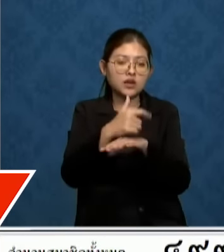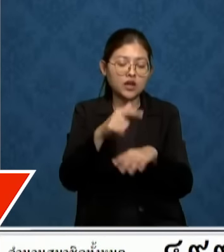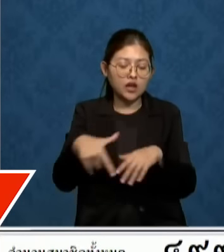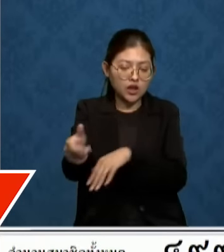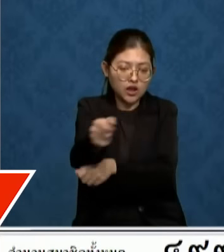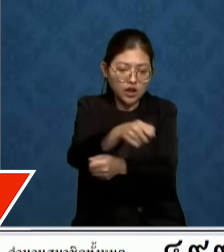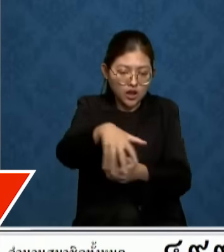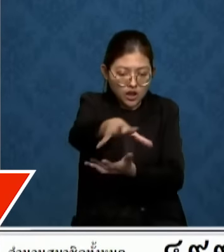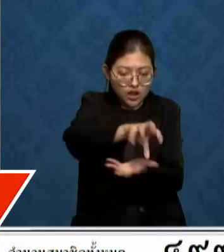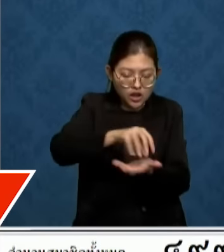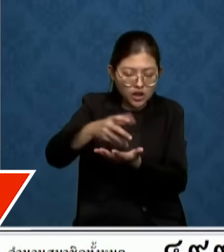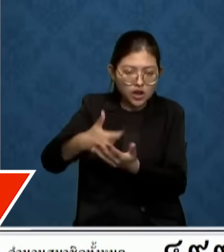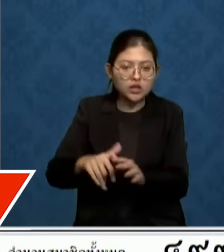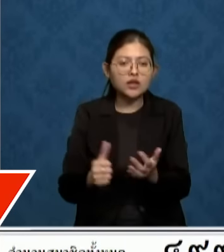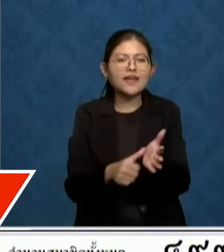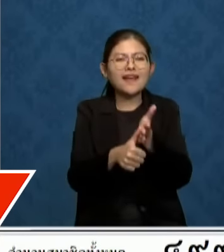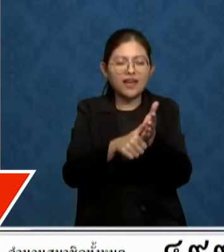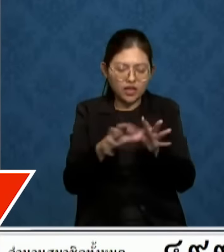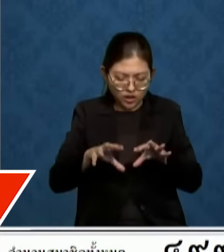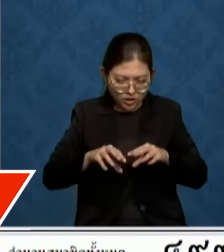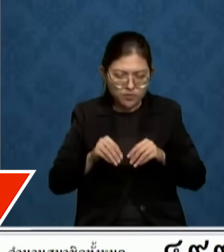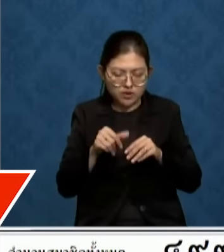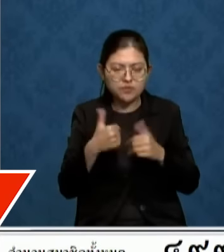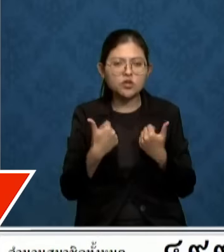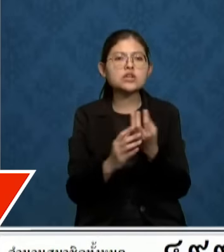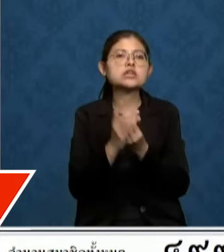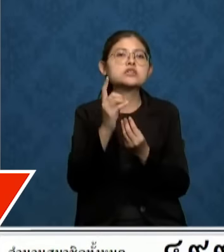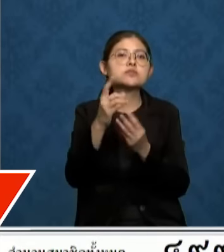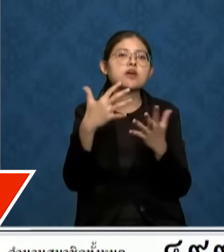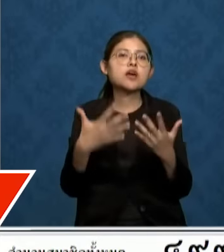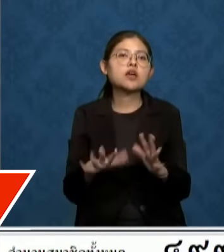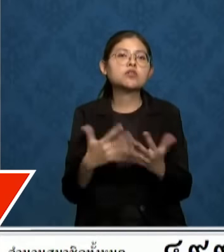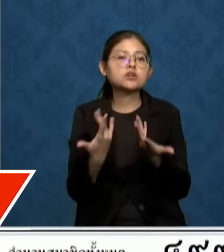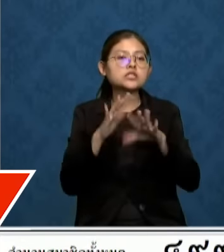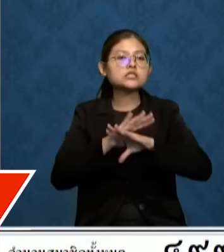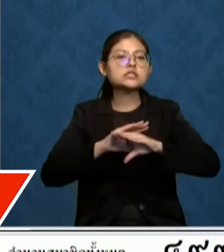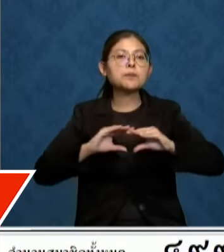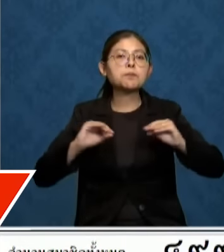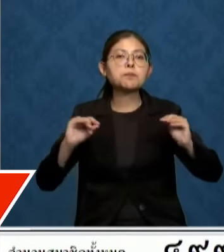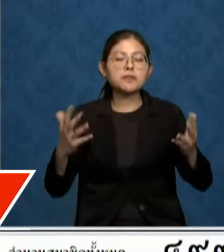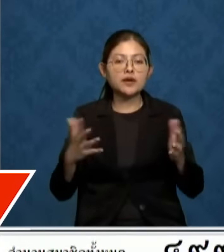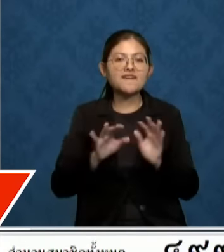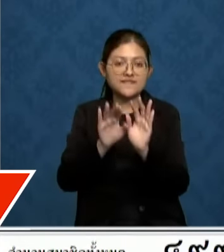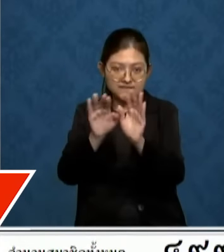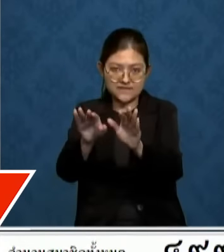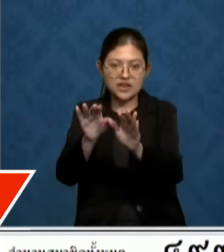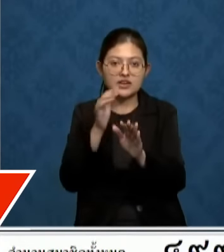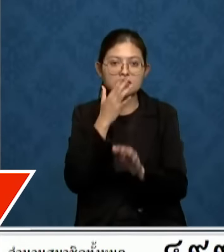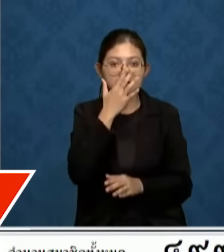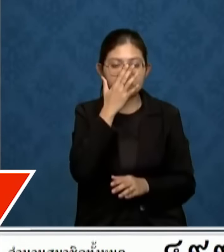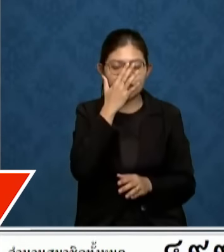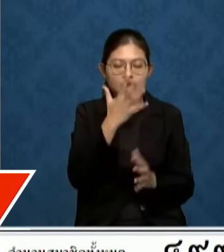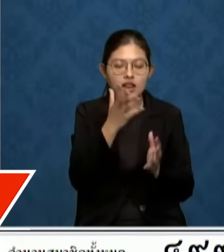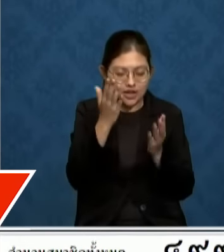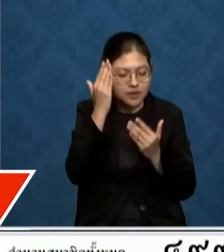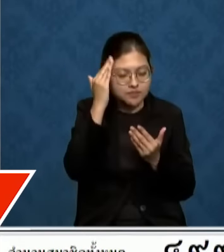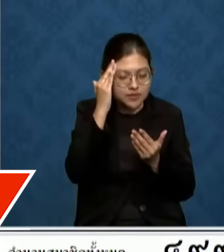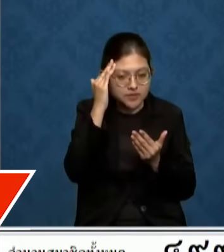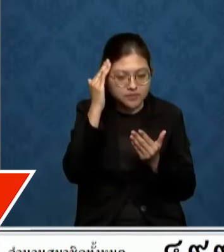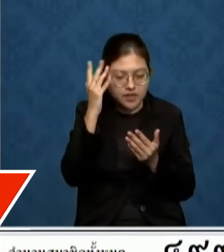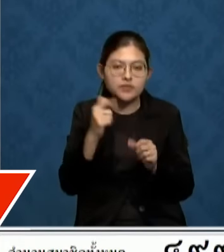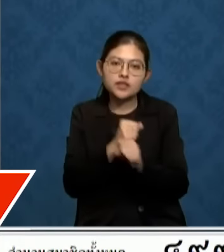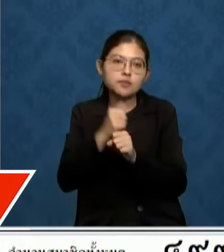ครับแล้วก็รับปากว่าจะแก้แก้ให้นี่ 1สัปดาห์แล้วครับท่านยังไม่แก้เลยฝากด้วยนะครับอย่าดีแต่รับปากแล้วทำไม่